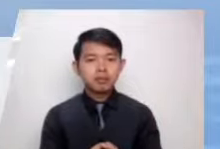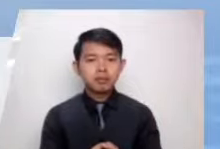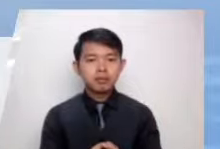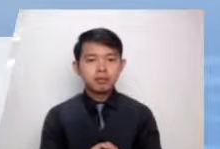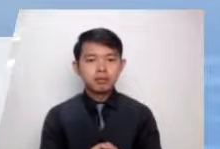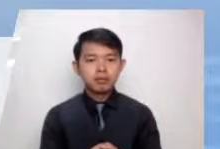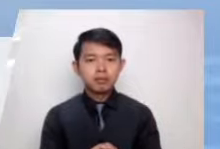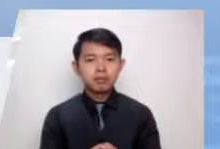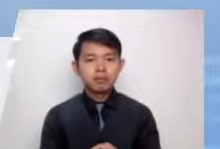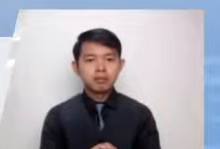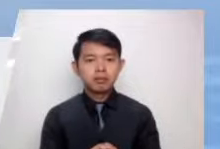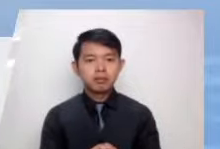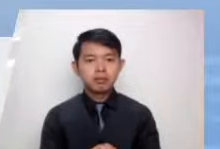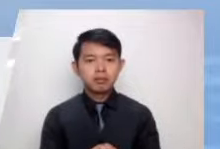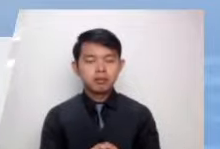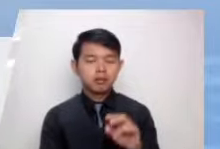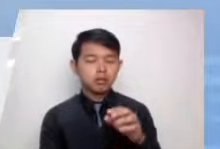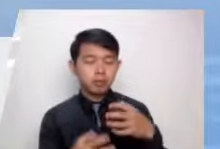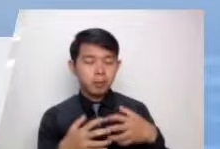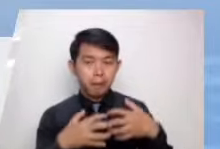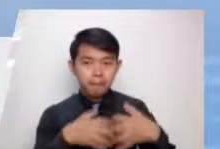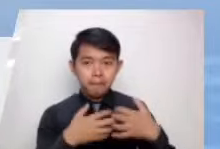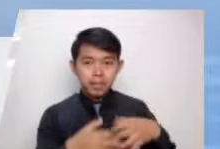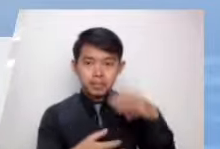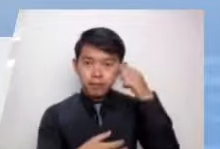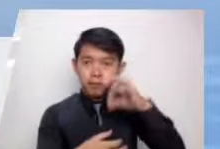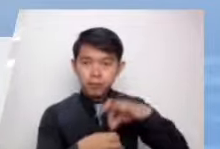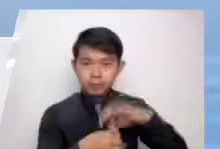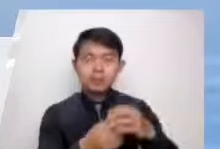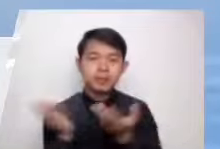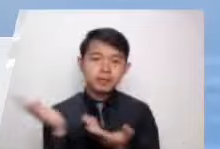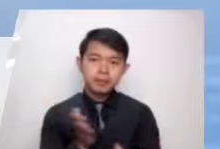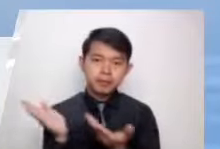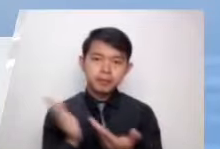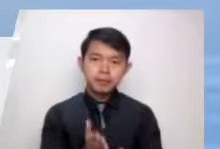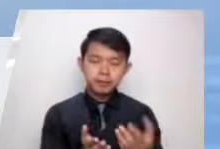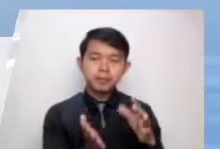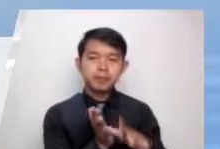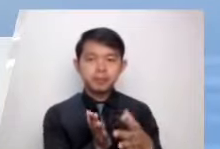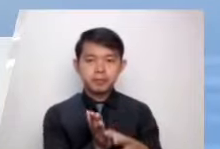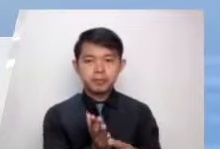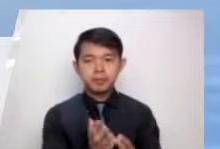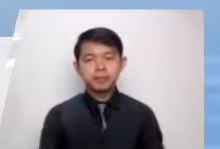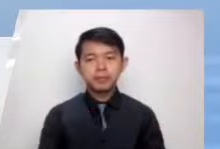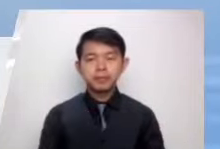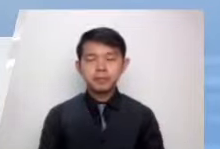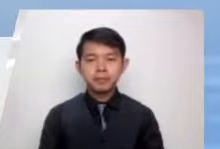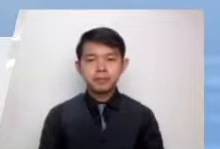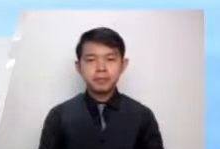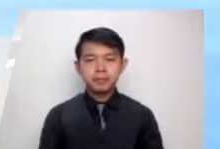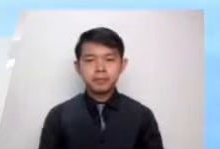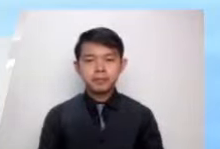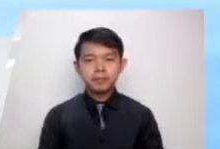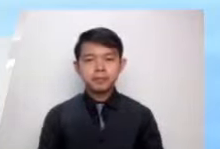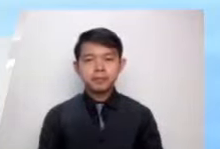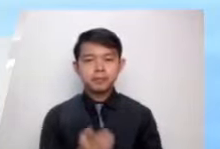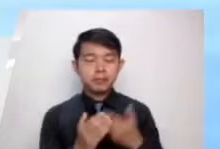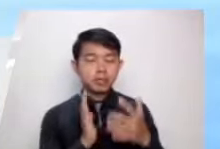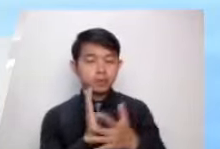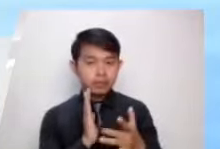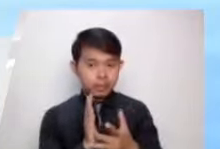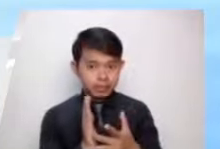110,000 machines. At yung mga ibang peripherals ay na-deliver na rin po sa Commission on Elections. So, ang sinasabi pa ng COMELEC, at least sa technical side, wala magiging